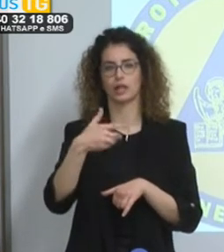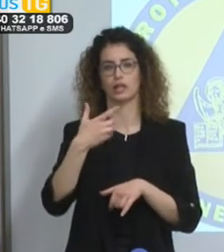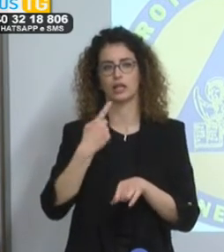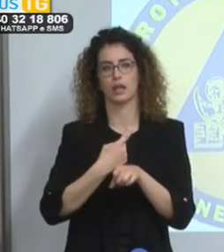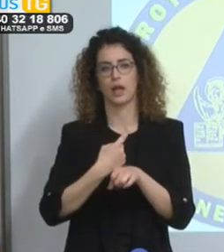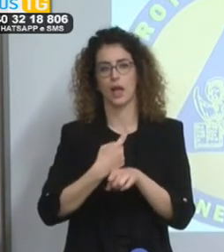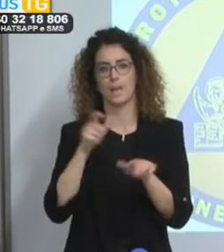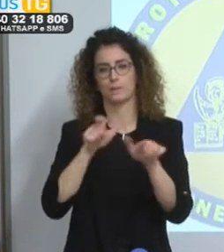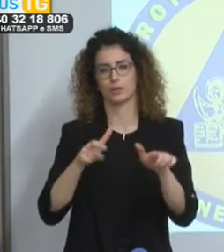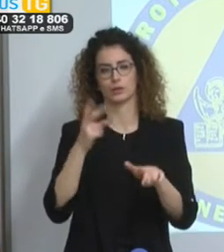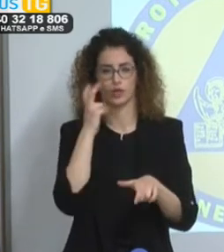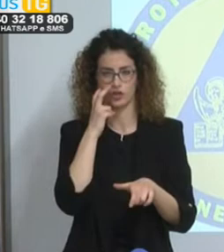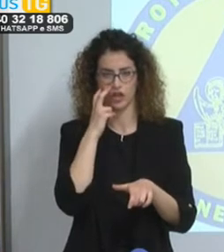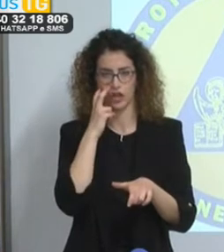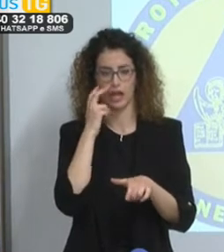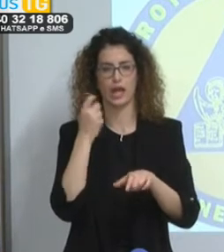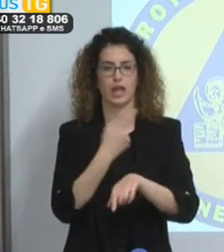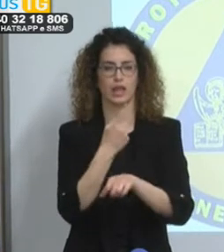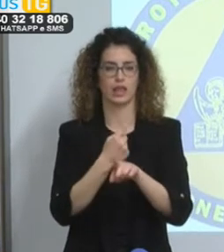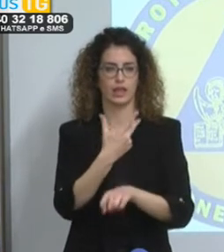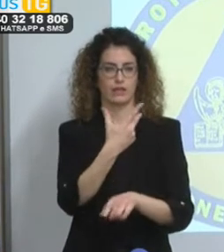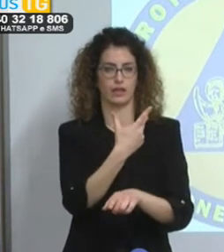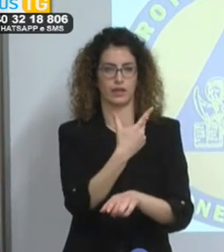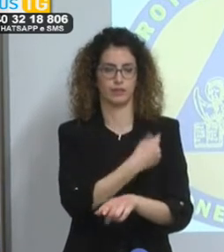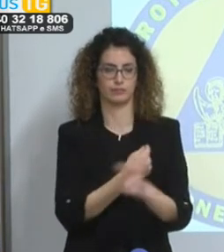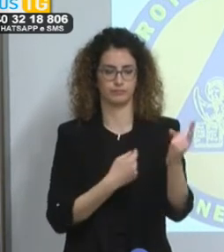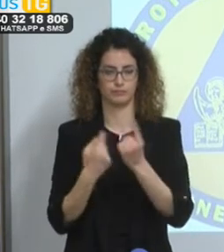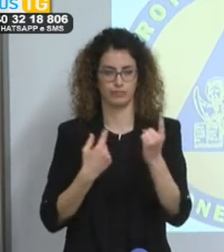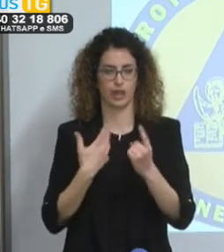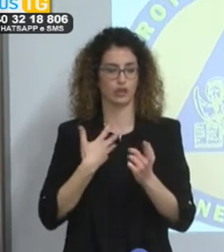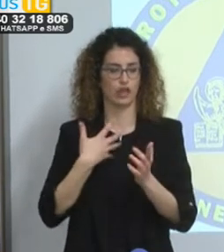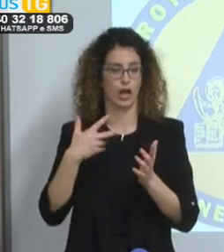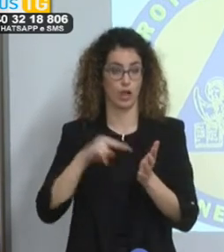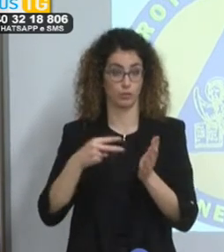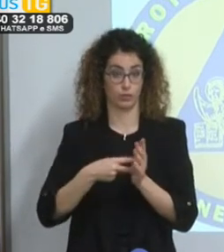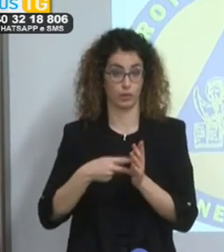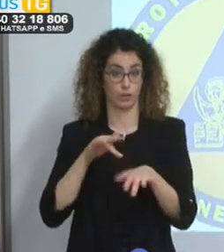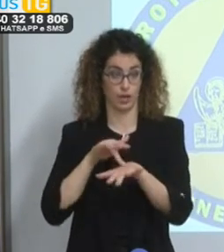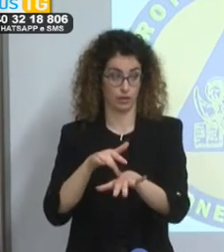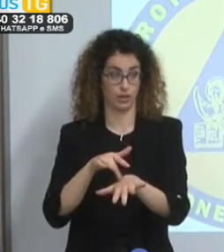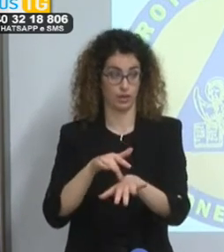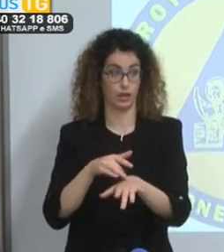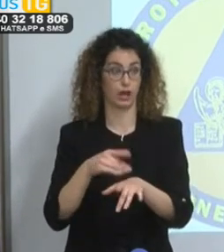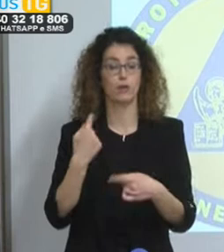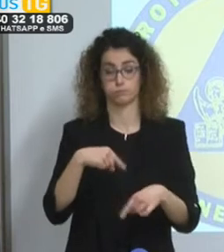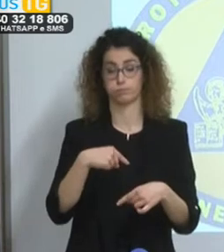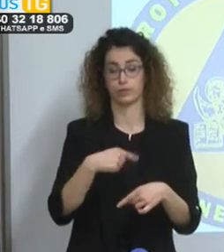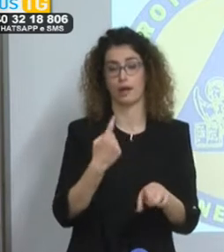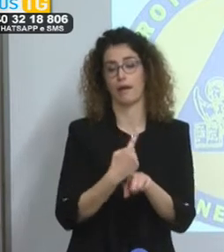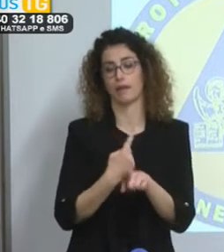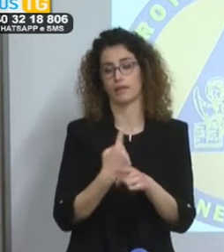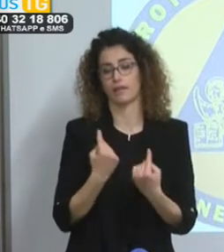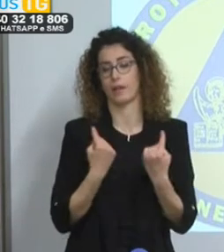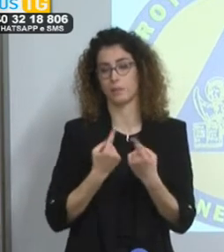all'organizzazione, quindi persone non vedenti, e c'è però il problema dei loro accompagnatori. Vale la spiegazione che ha dato prima, cioè bisogna attendere questa circolare?